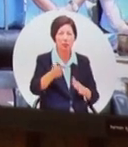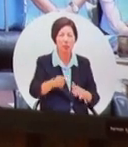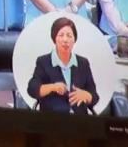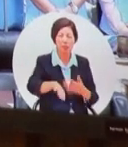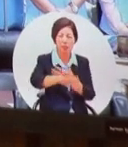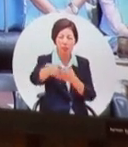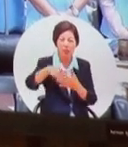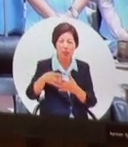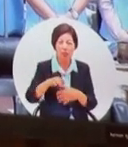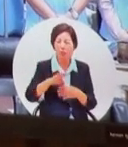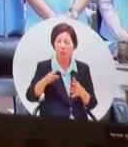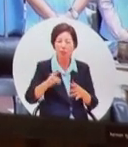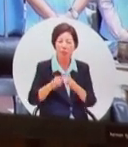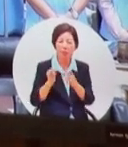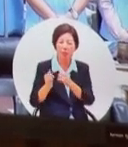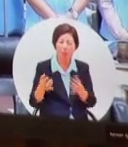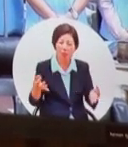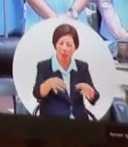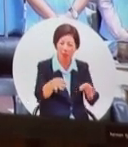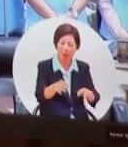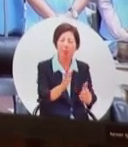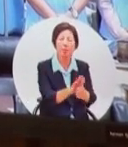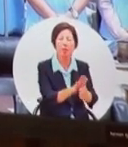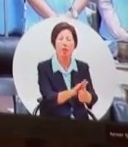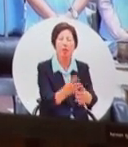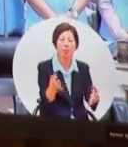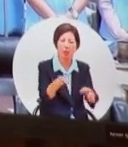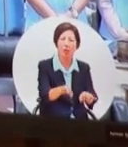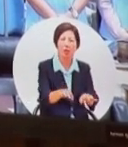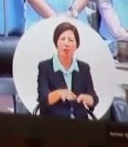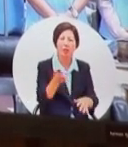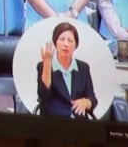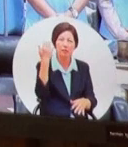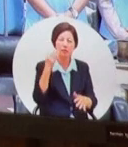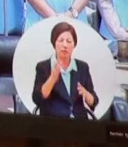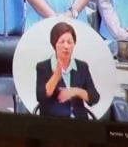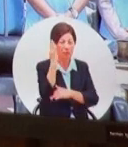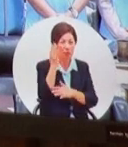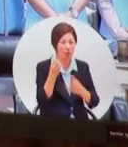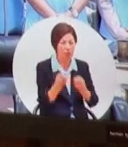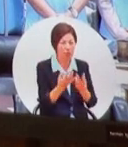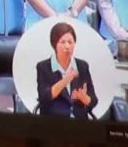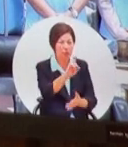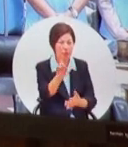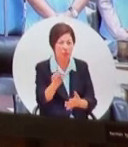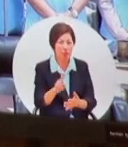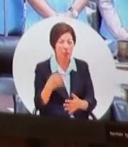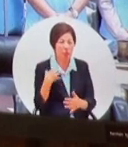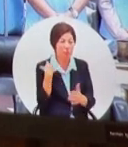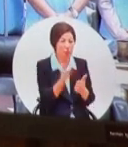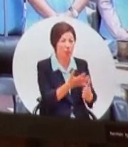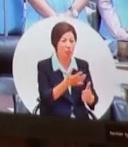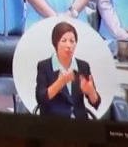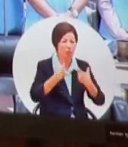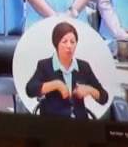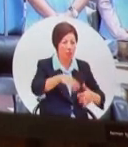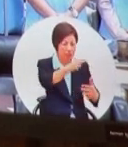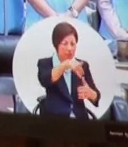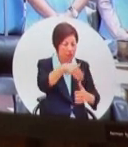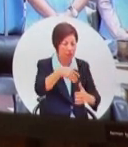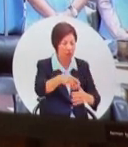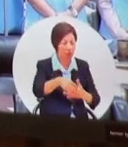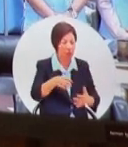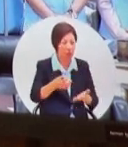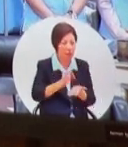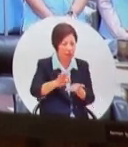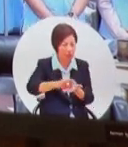罐，你要不要查？以前的政府出了什么问题？为什么要去委任这些律师花这么多钱？